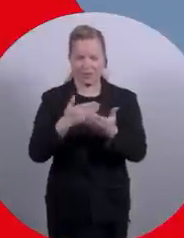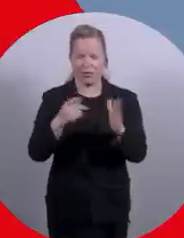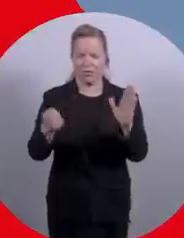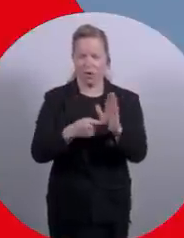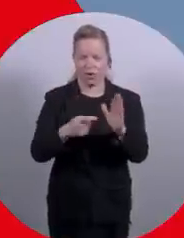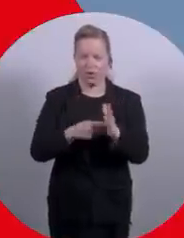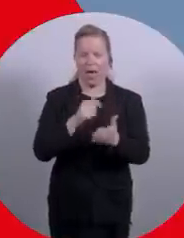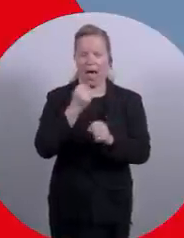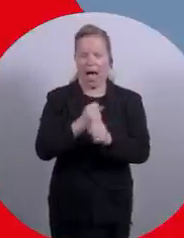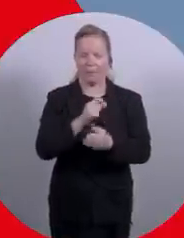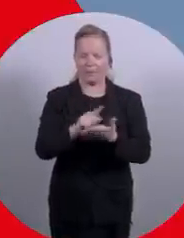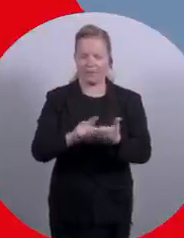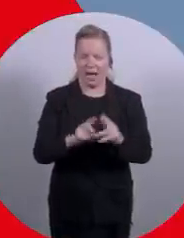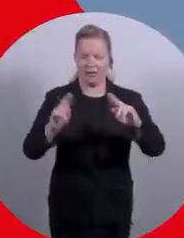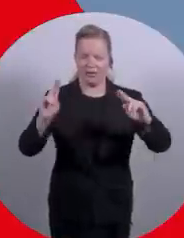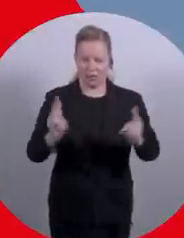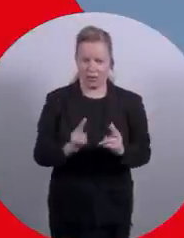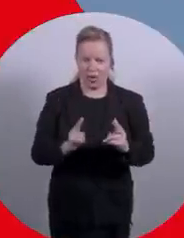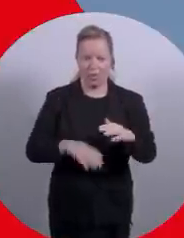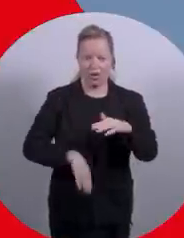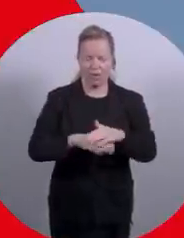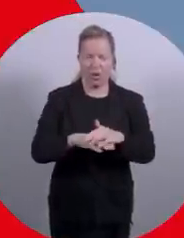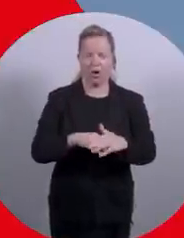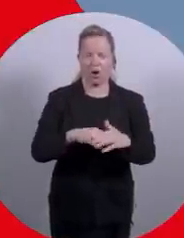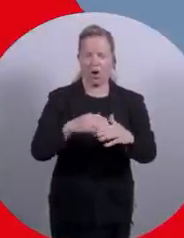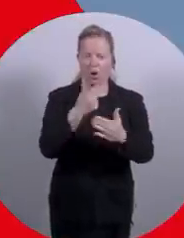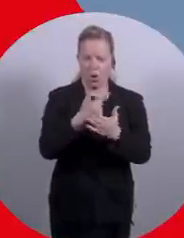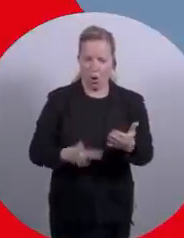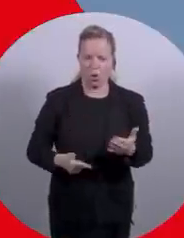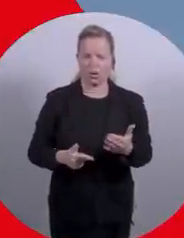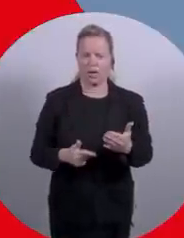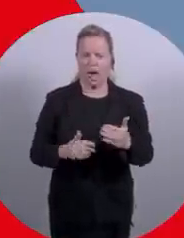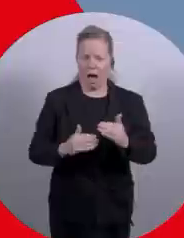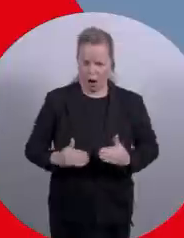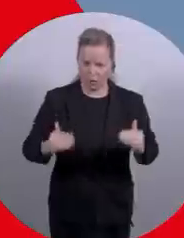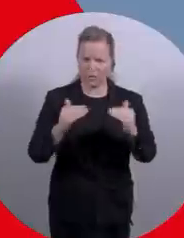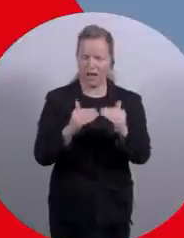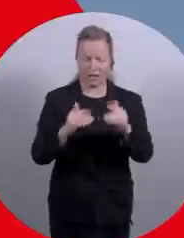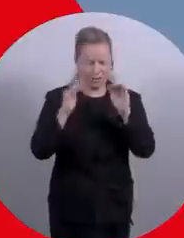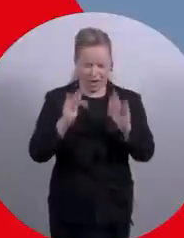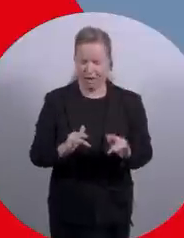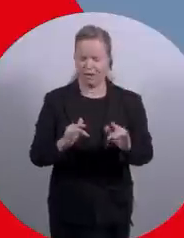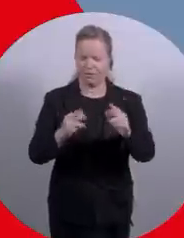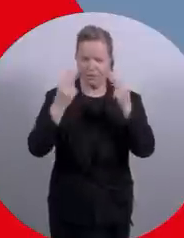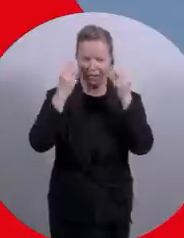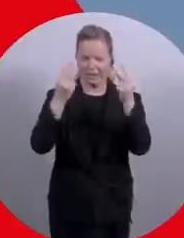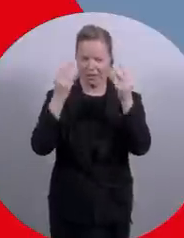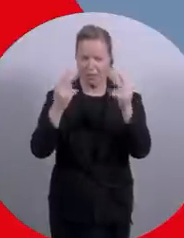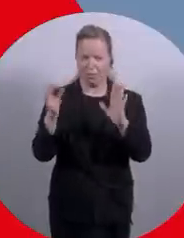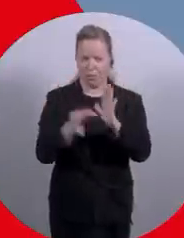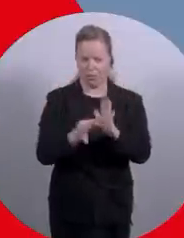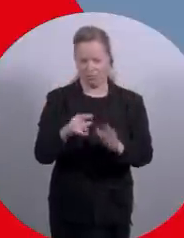für eine Arbeitszeitverkürzung bevor im Lohn und personalausgleich für ganz zentral in Zeiten wie diesen